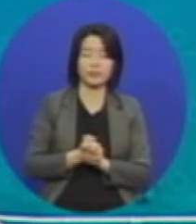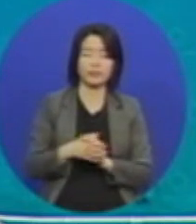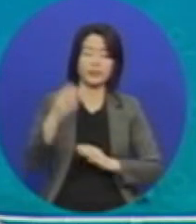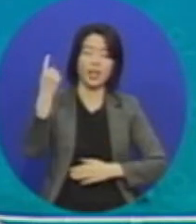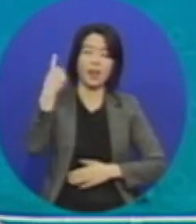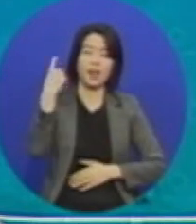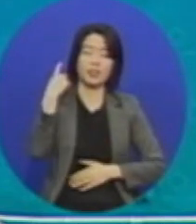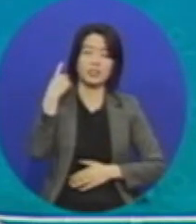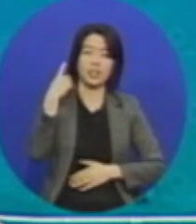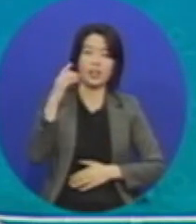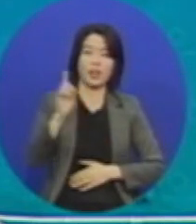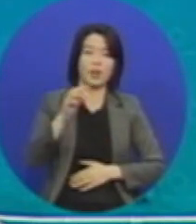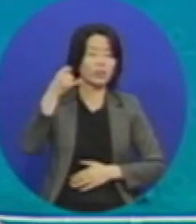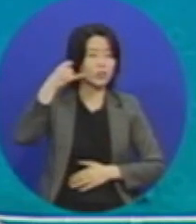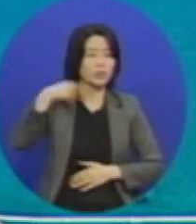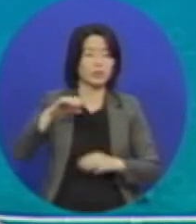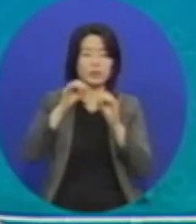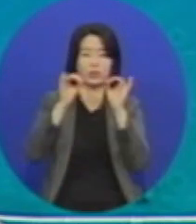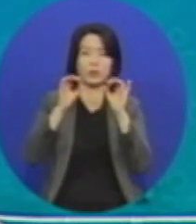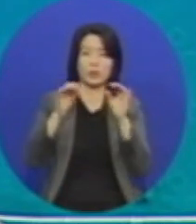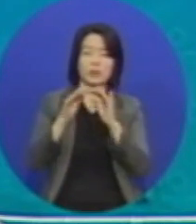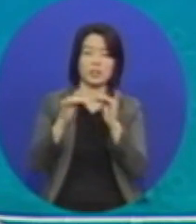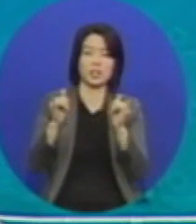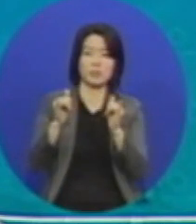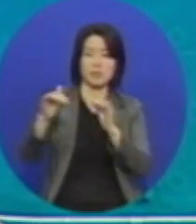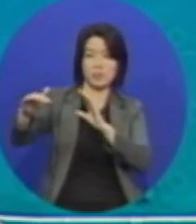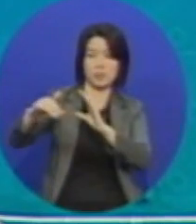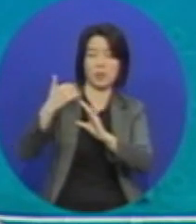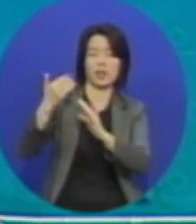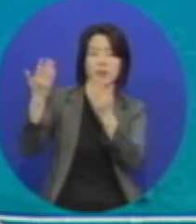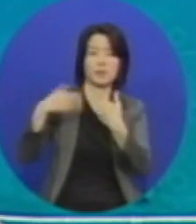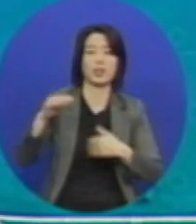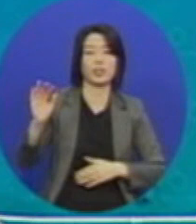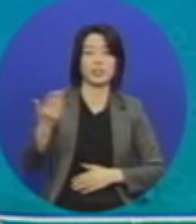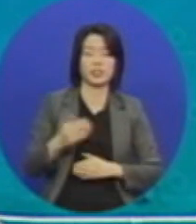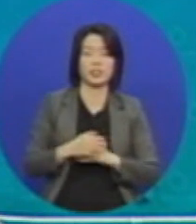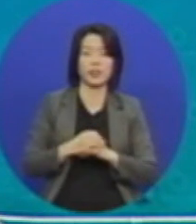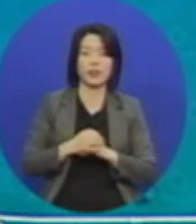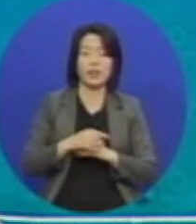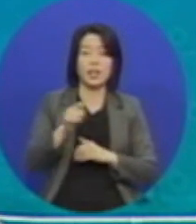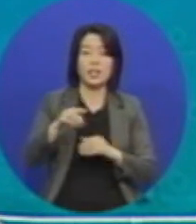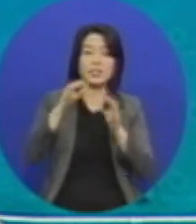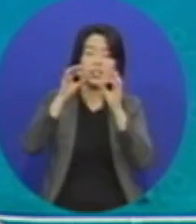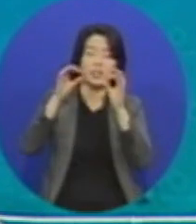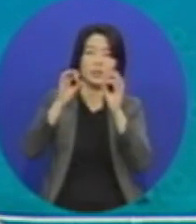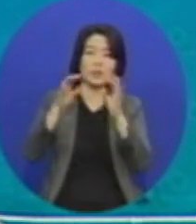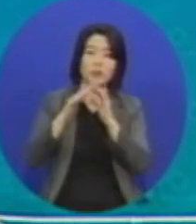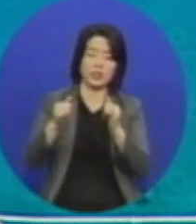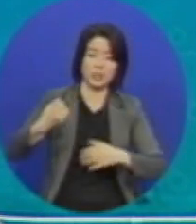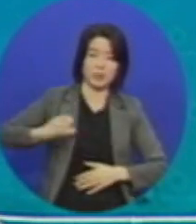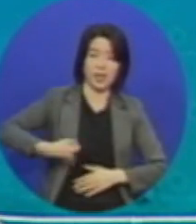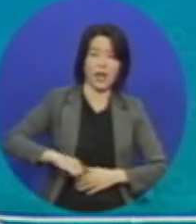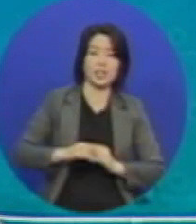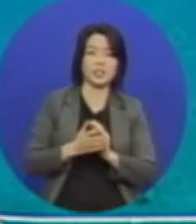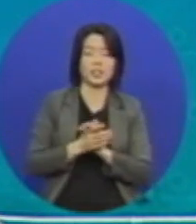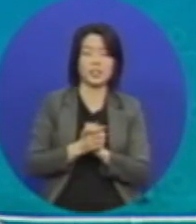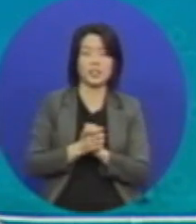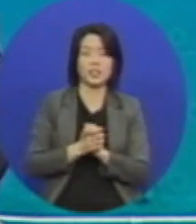어제 어느 중국 선교사 님으로부터 매일을 받았습니다 이 선교사님의 다리